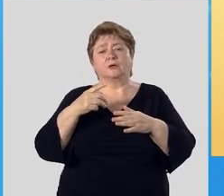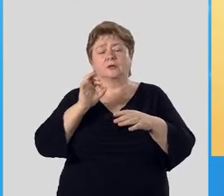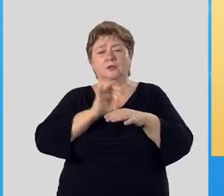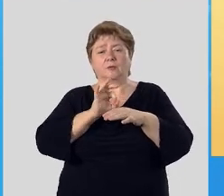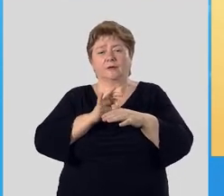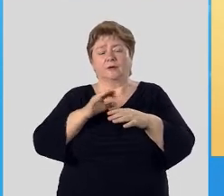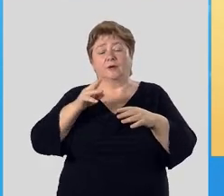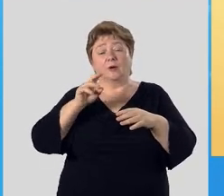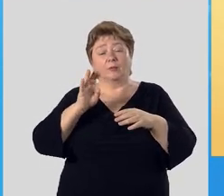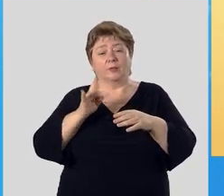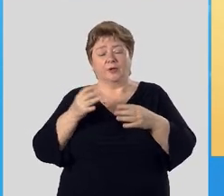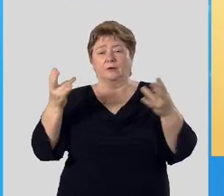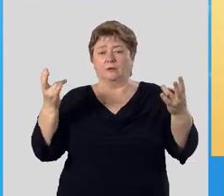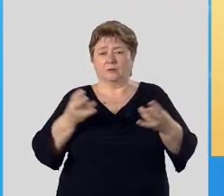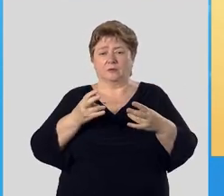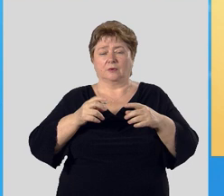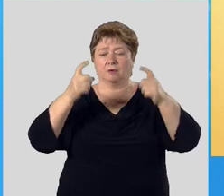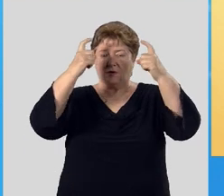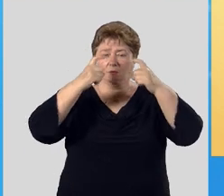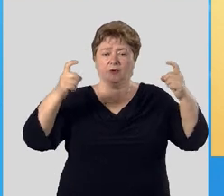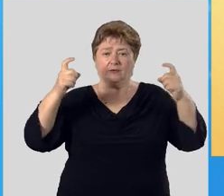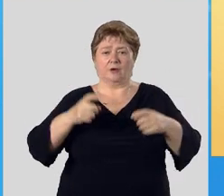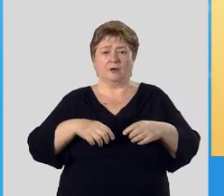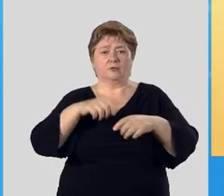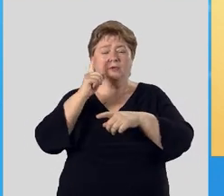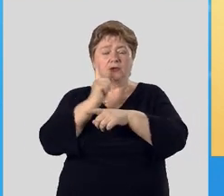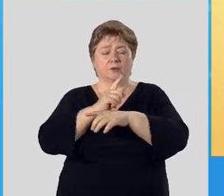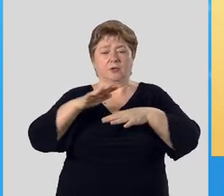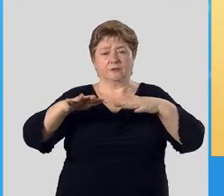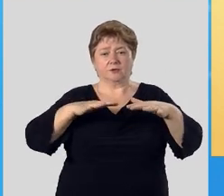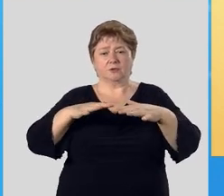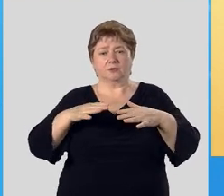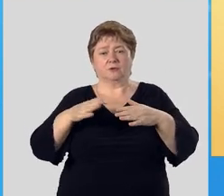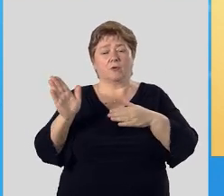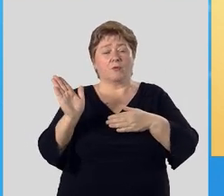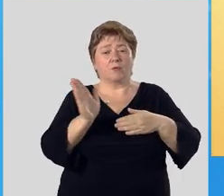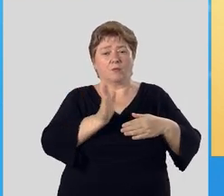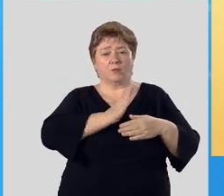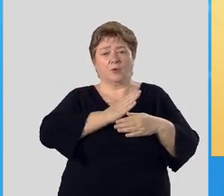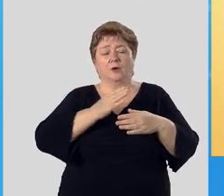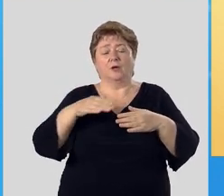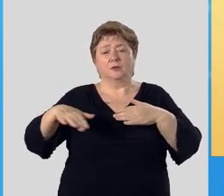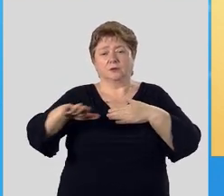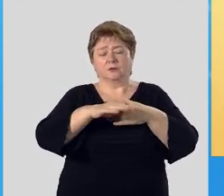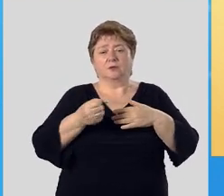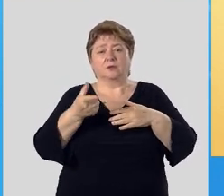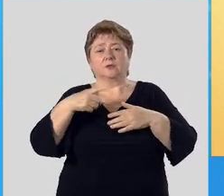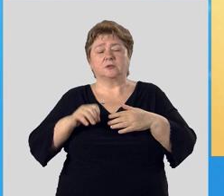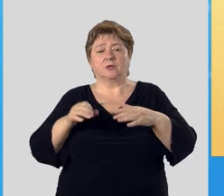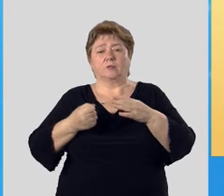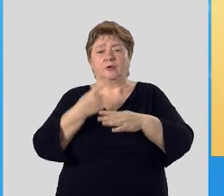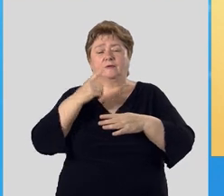при необходимости объявляют карантин изоляцию территории где появилась